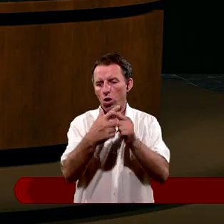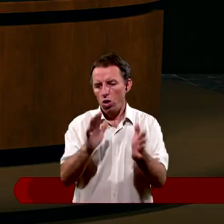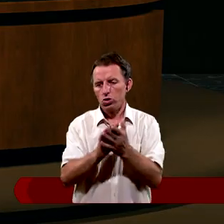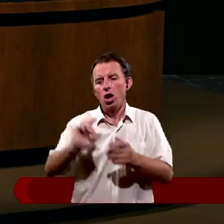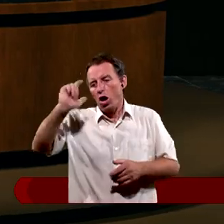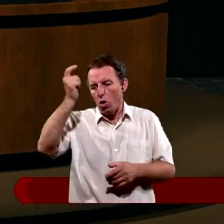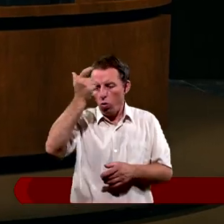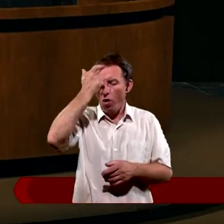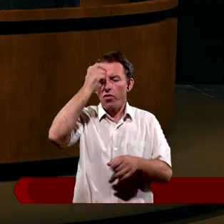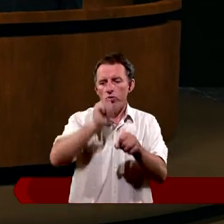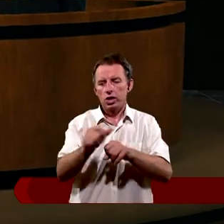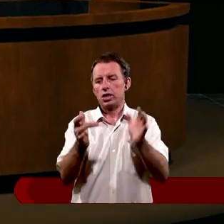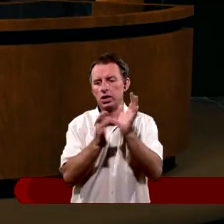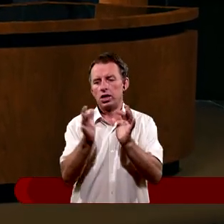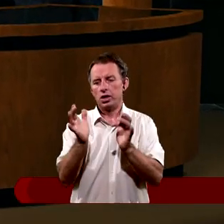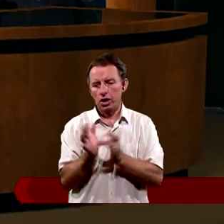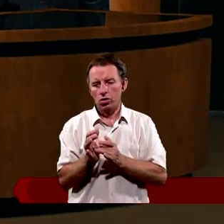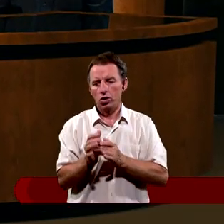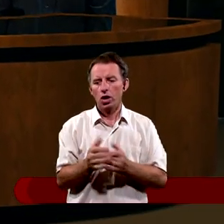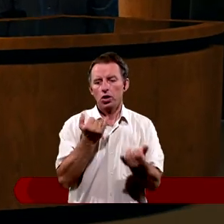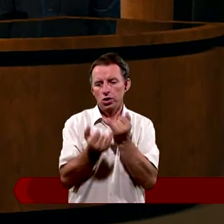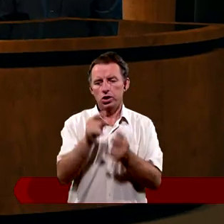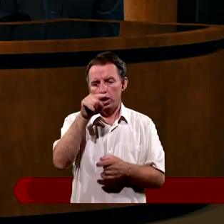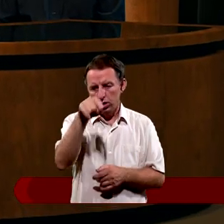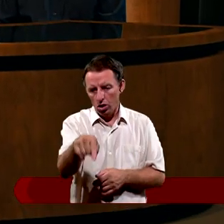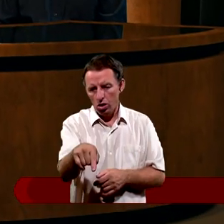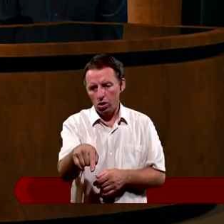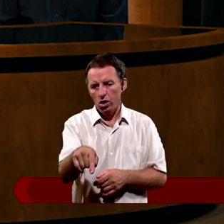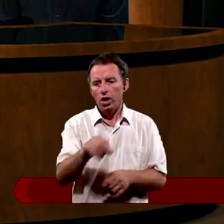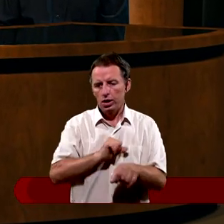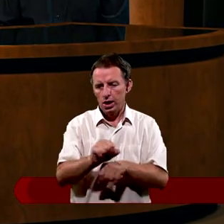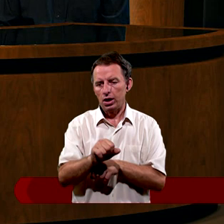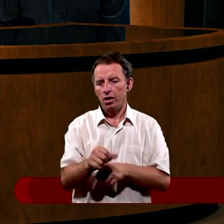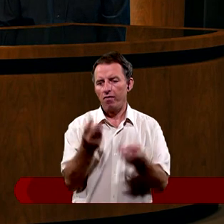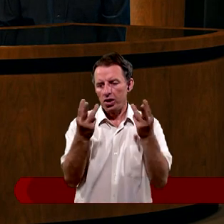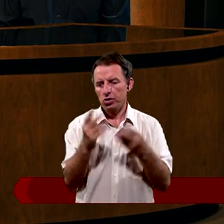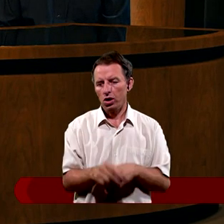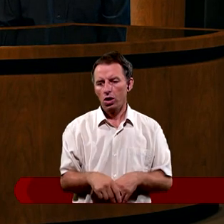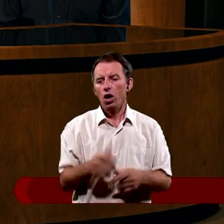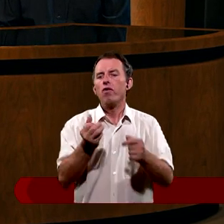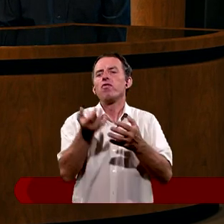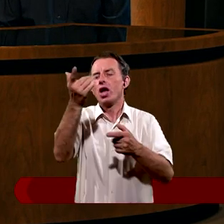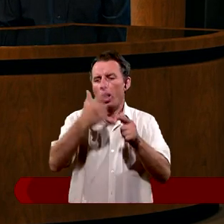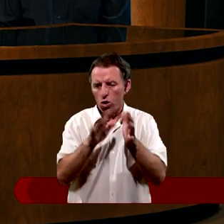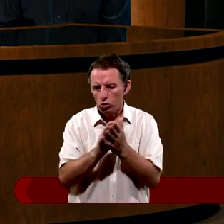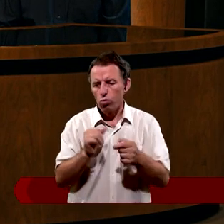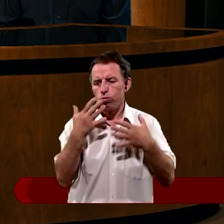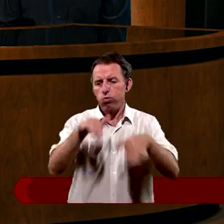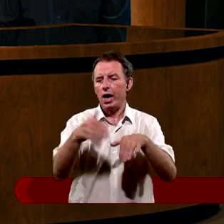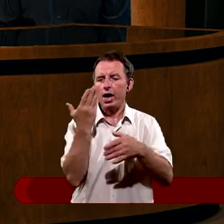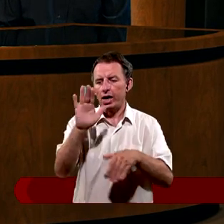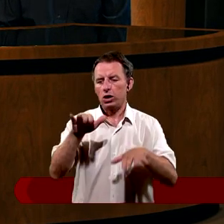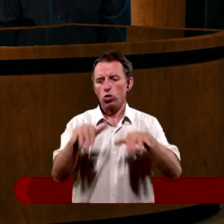którego głową jest Jezus Chrystus. Jeżeli to jest, to jest wszystko okej. Wiemy, że tych kościołów bardzo dużo